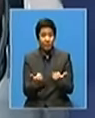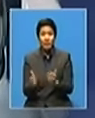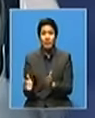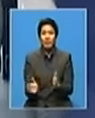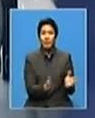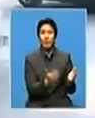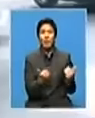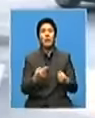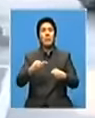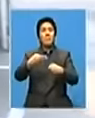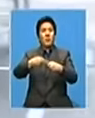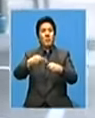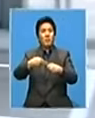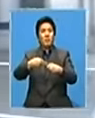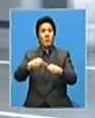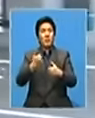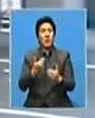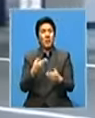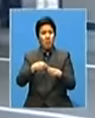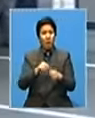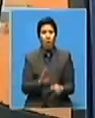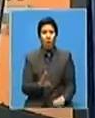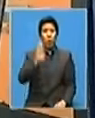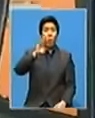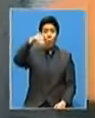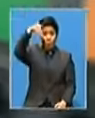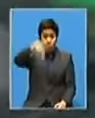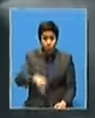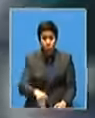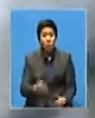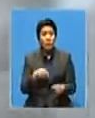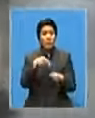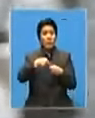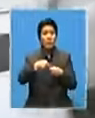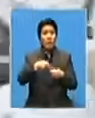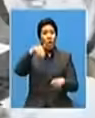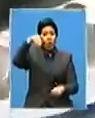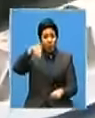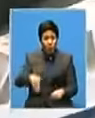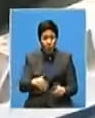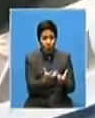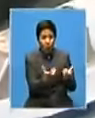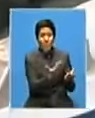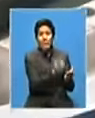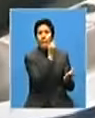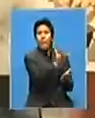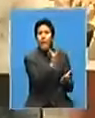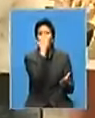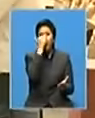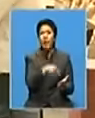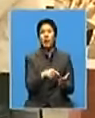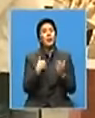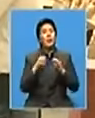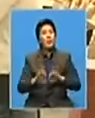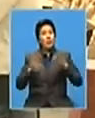คาน้ำมันตลาดโลกมีความผันผวนในช่วงนี้นะครับก็มีหลายฝ่ายร้องเรียนว่าราคาสินค้าทั่วไปนั้นแพงขึ้นรัฐบาลไม่นิ่งนอนใ